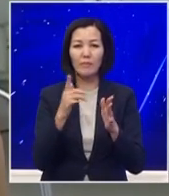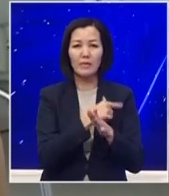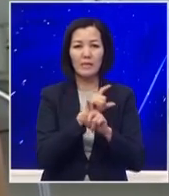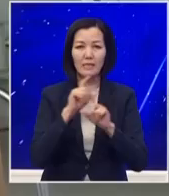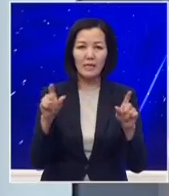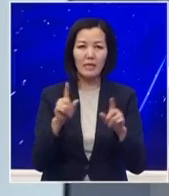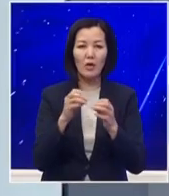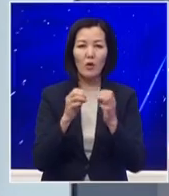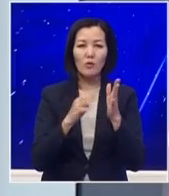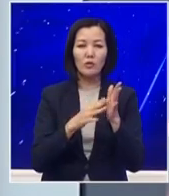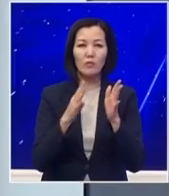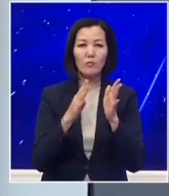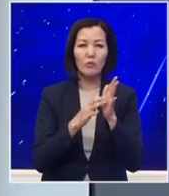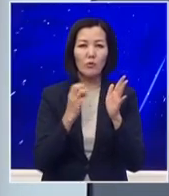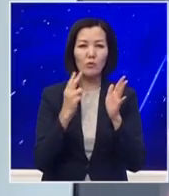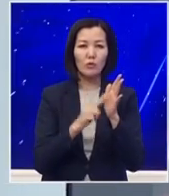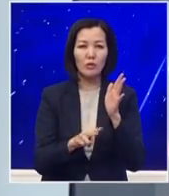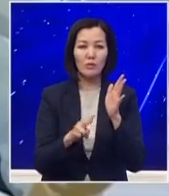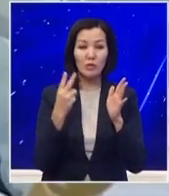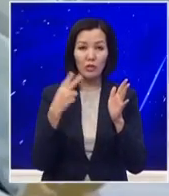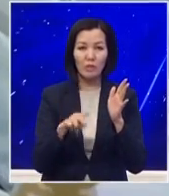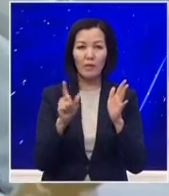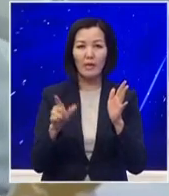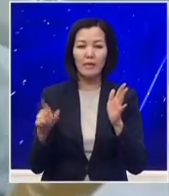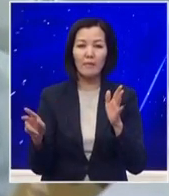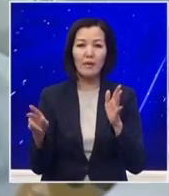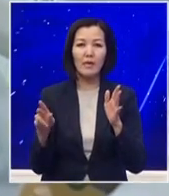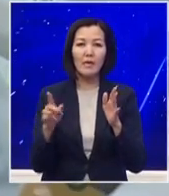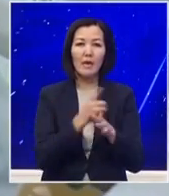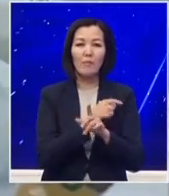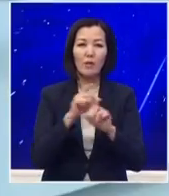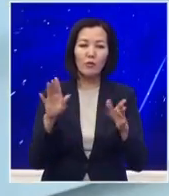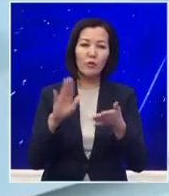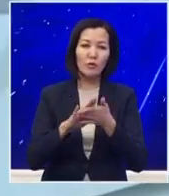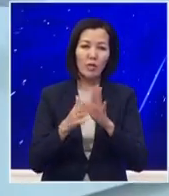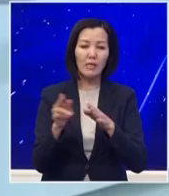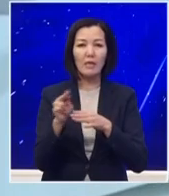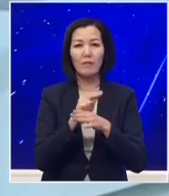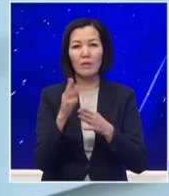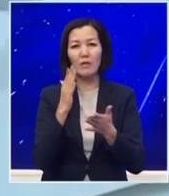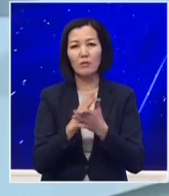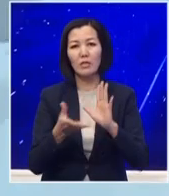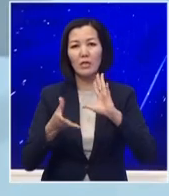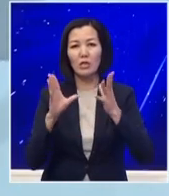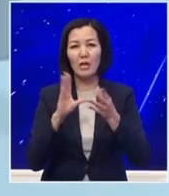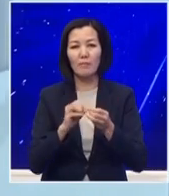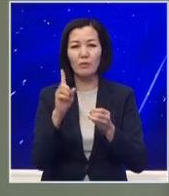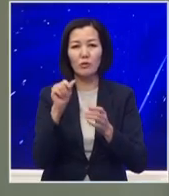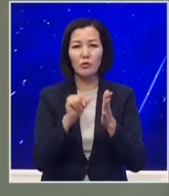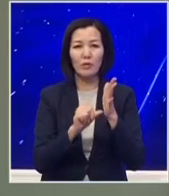стационарда, 17920-ы амбулаторлық жағдайда. Қазақстан бойынша COVID-19-ды жұқтырғандардың жалпы